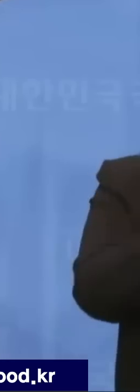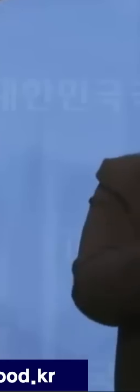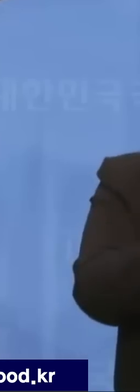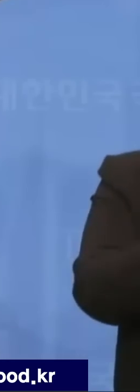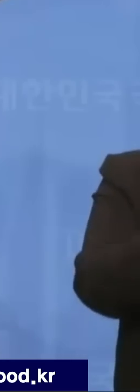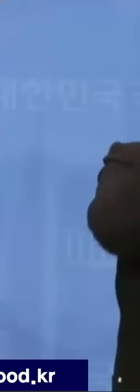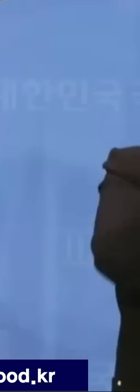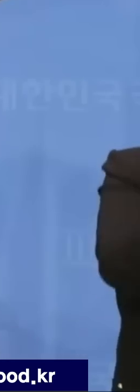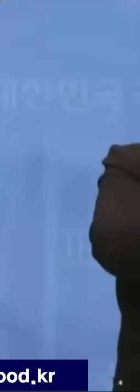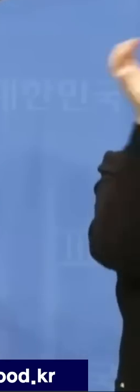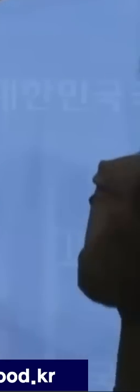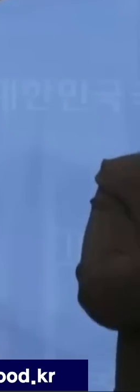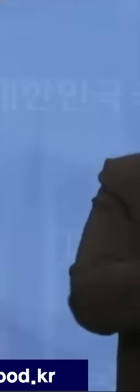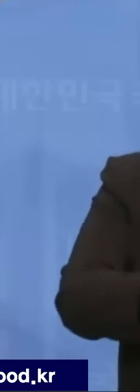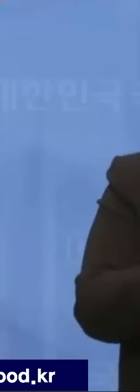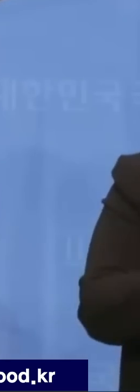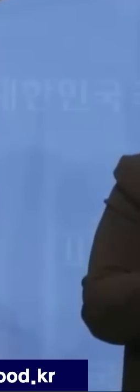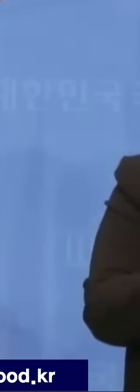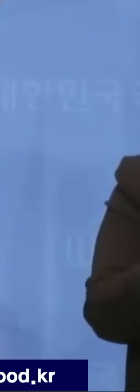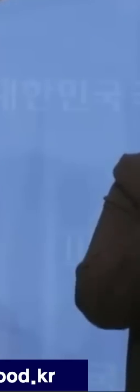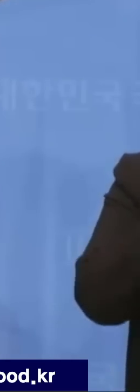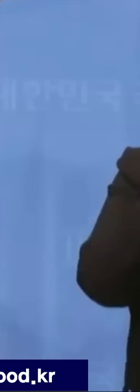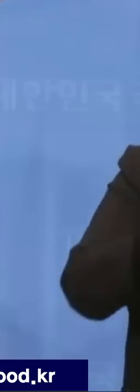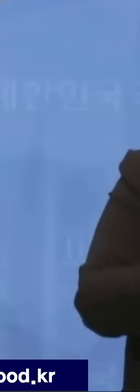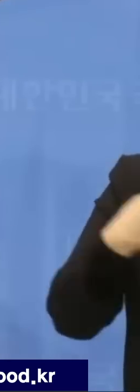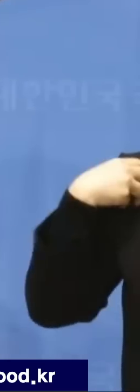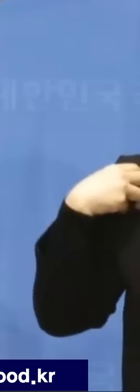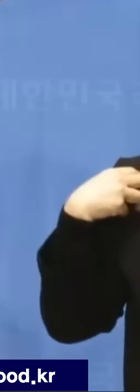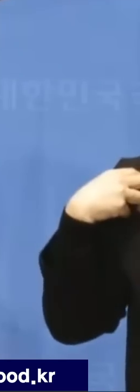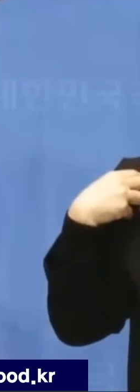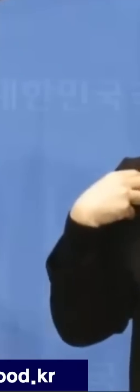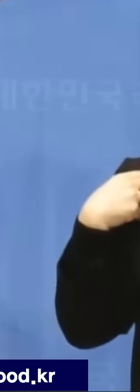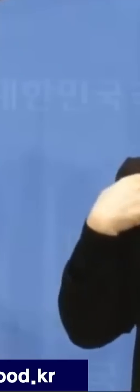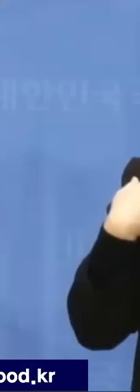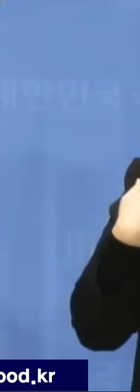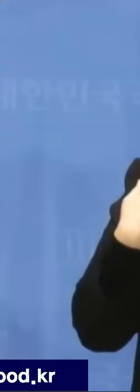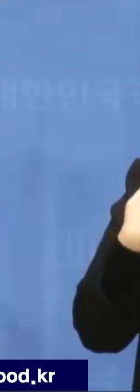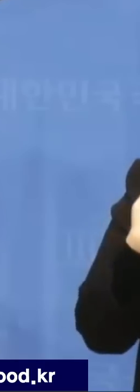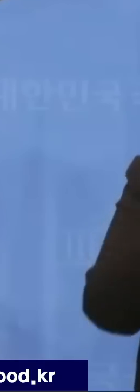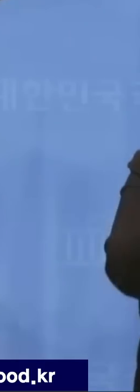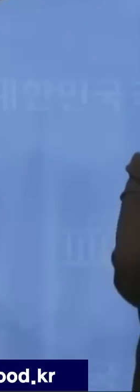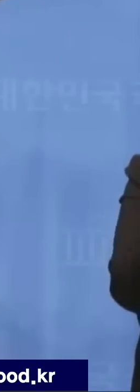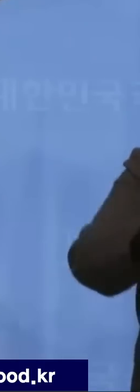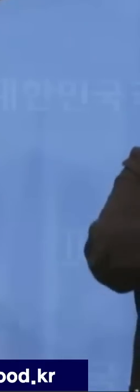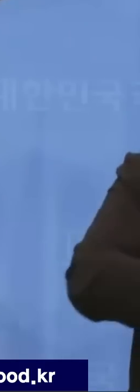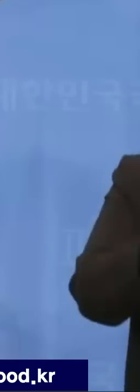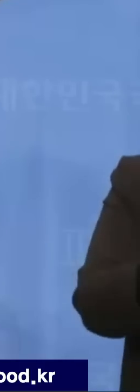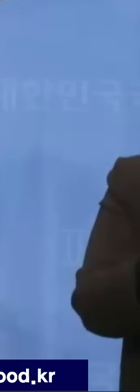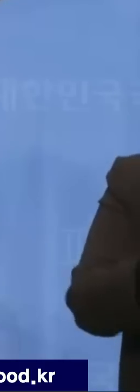홍위병이 된다는 것이 과연 윤석열 정부가 입버릇처럼 말하는 법과